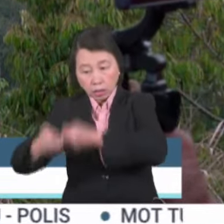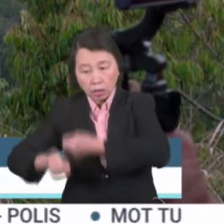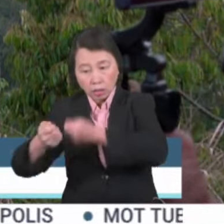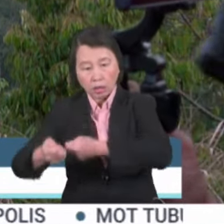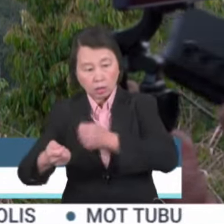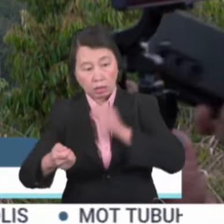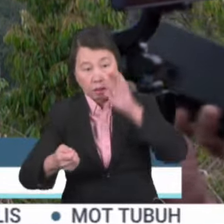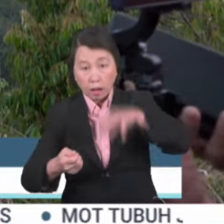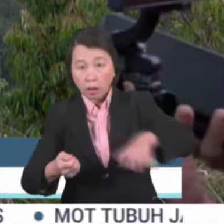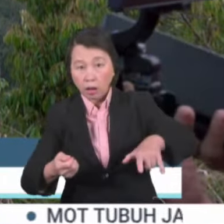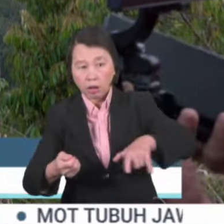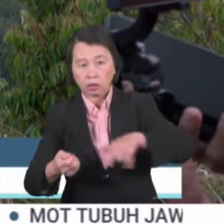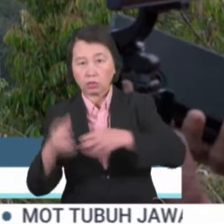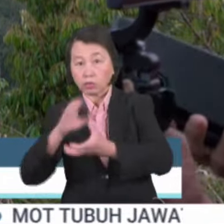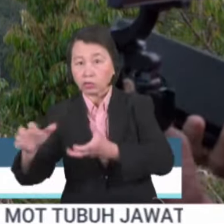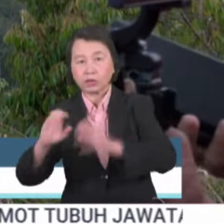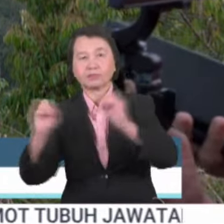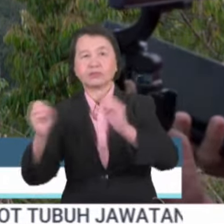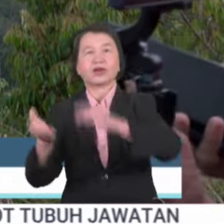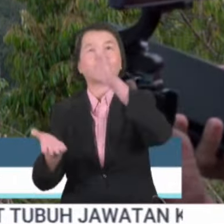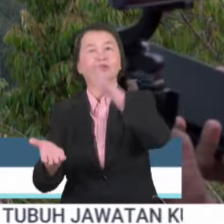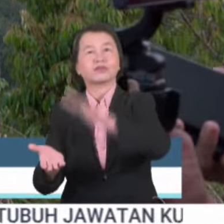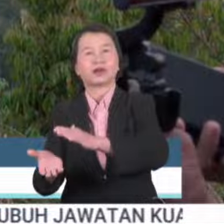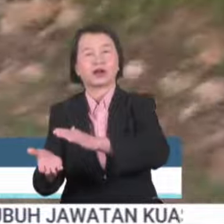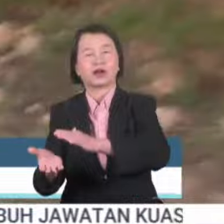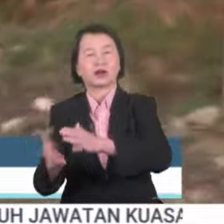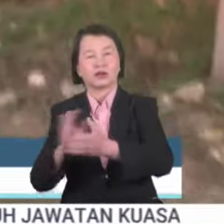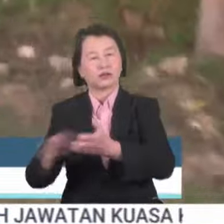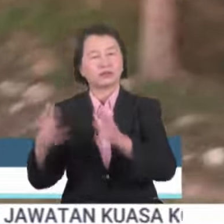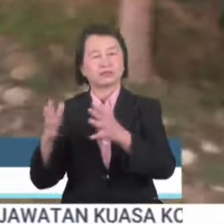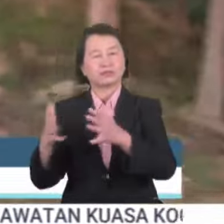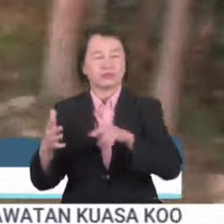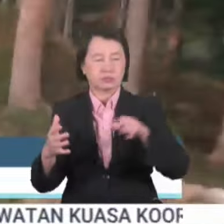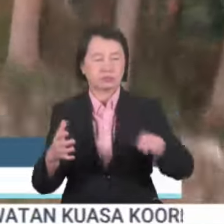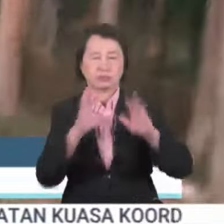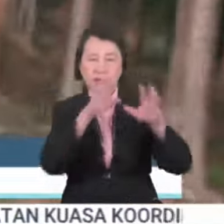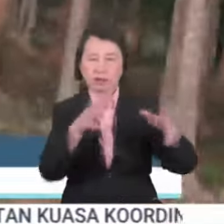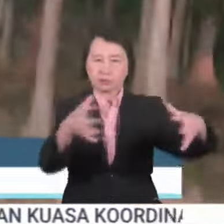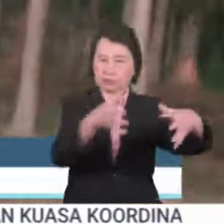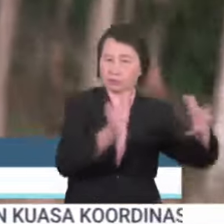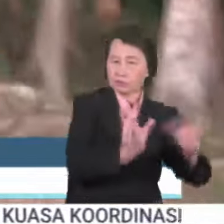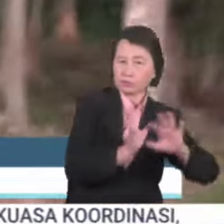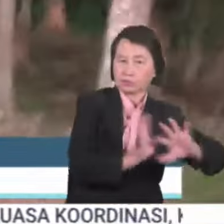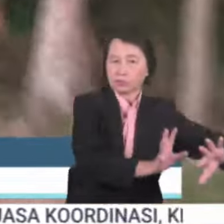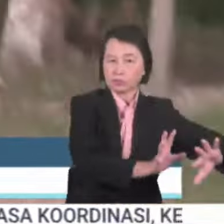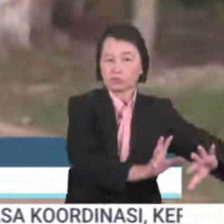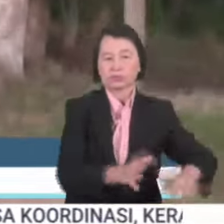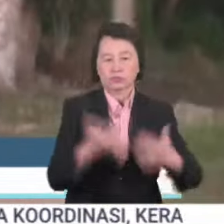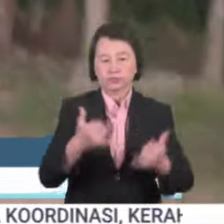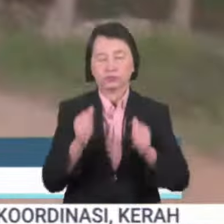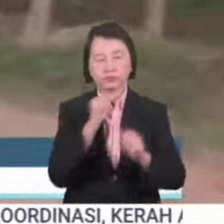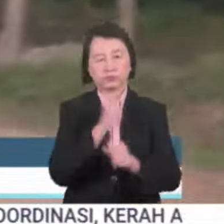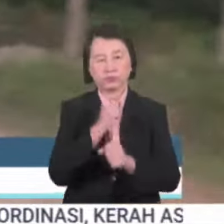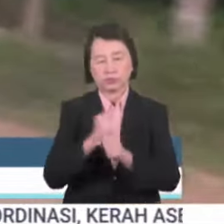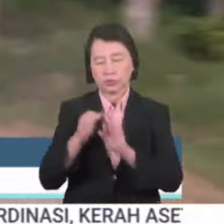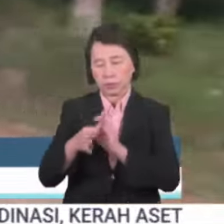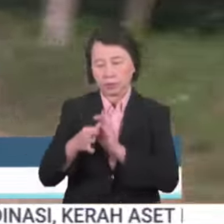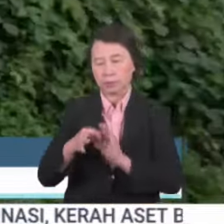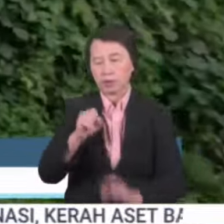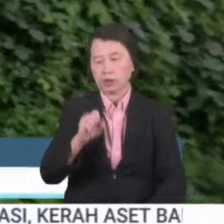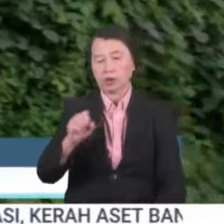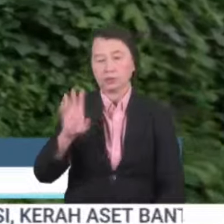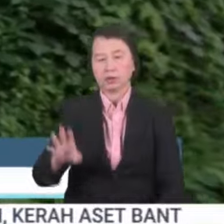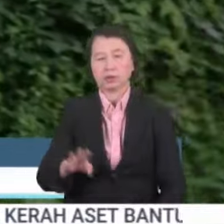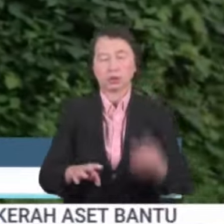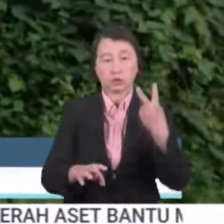ini telah menurun dengan drastiklah. Turut bekerjasama dengan SSB adalah dua